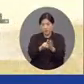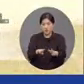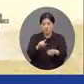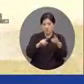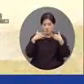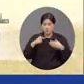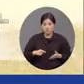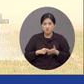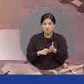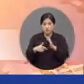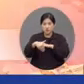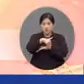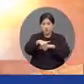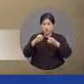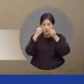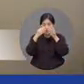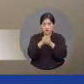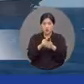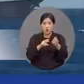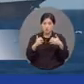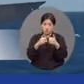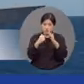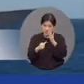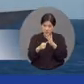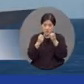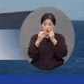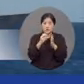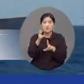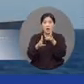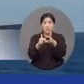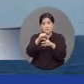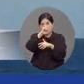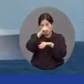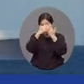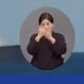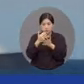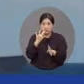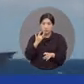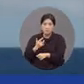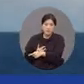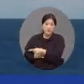정부에서 추진하려 했던 신형 무기 등 신규 사업 예산도 모조리 빠졌습니다.